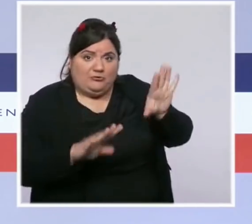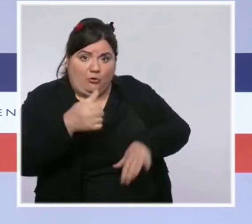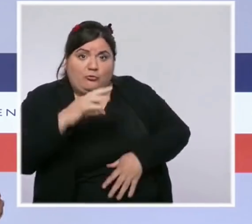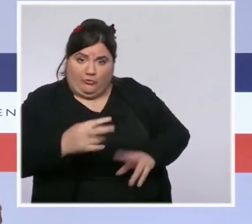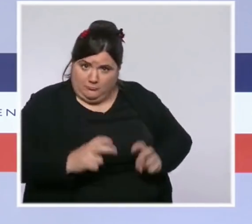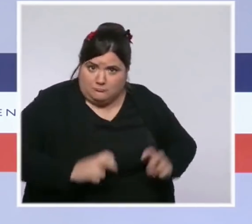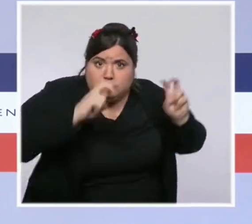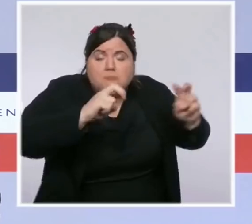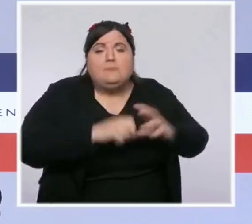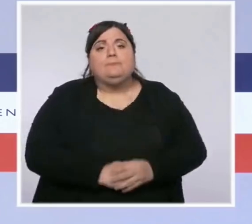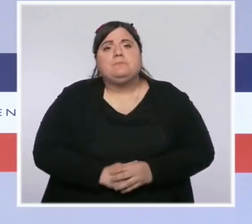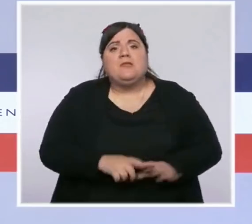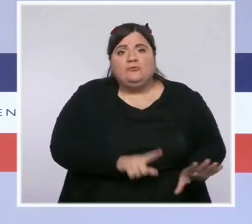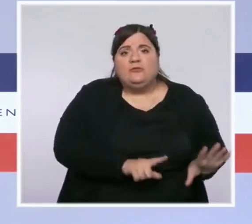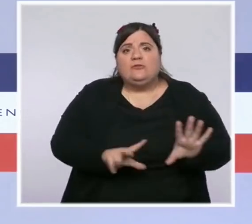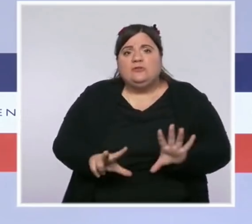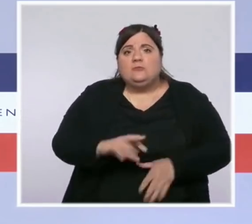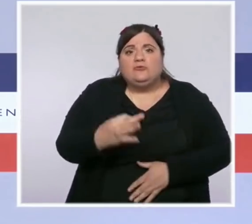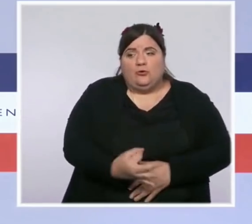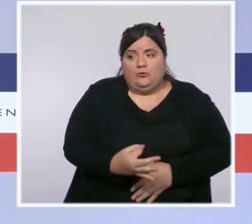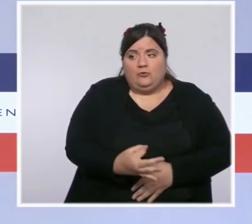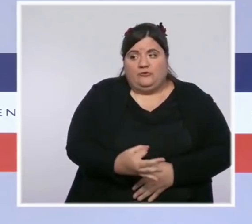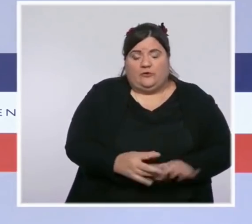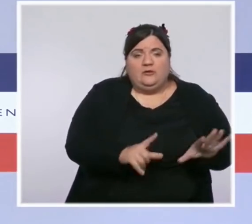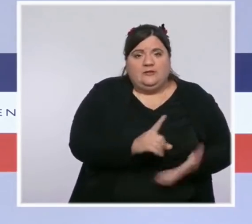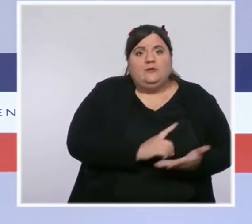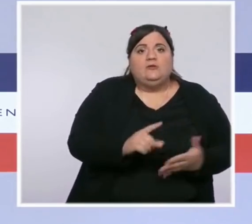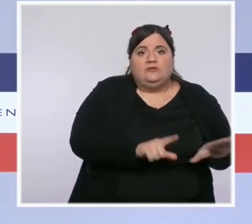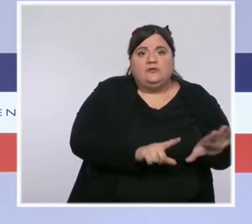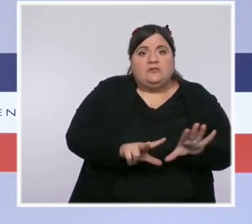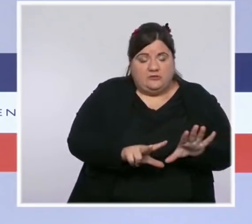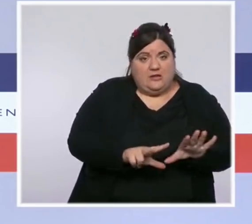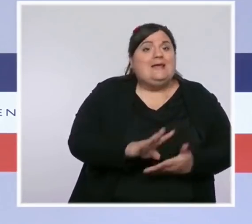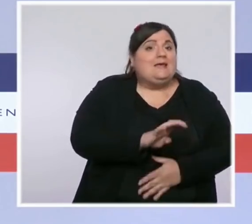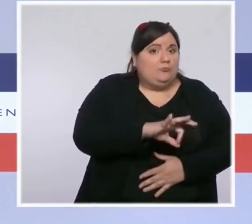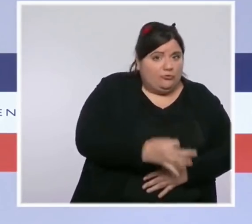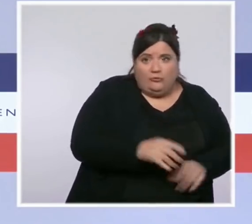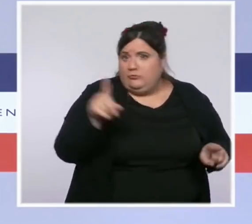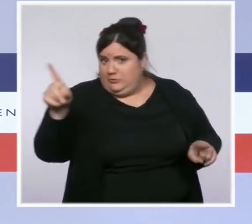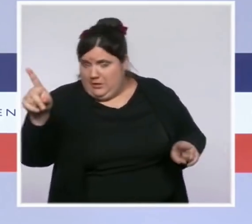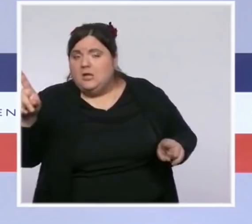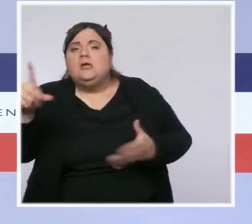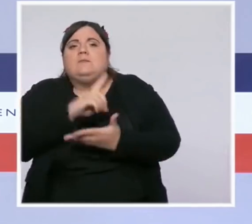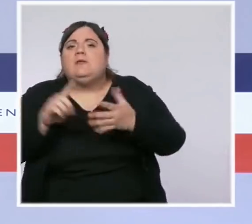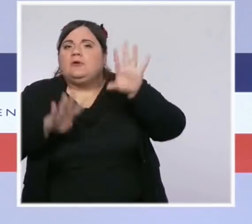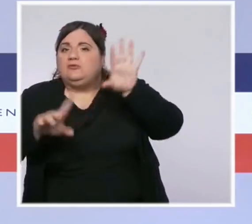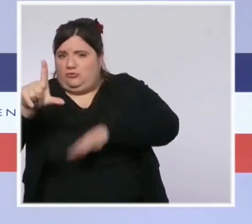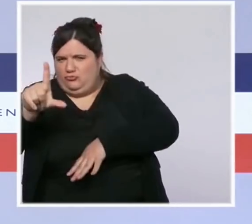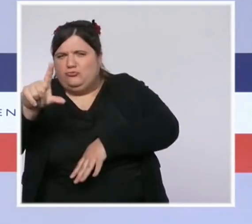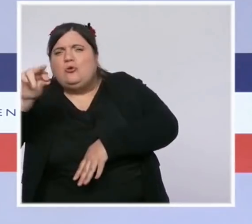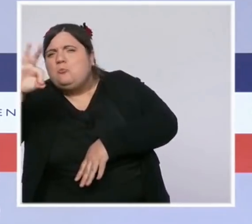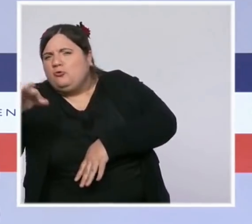dans les Hauts-de-Seine, plus 40%. En France métropolitaine, l'évolution de l'épidémie ne reste favorable que dans 2 régions,